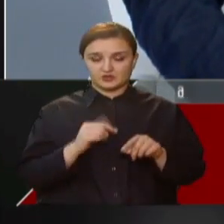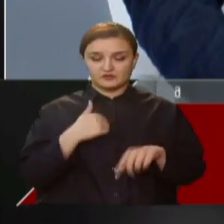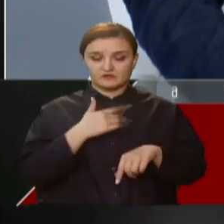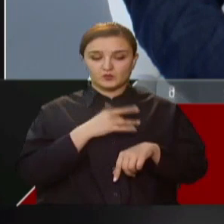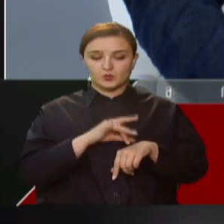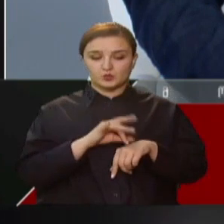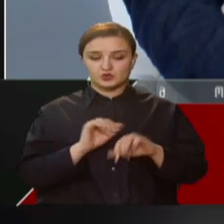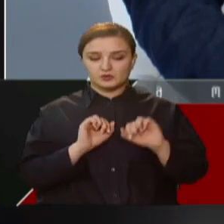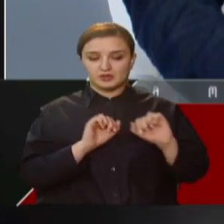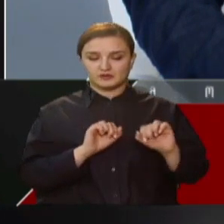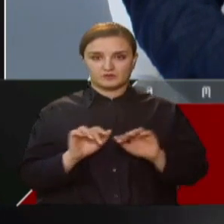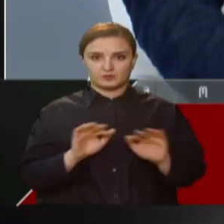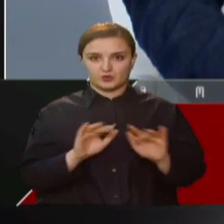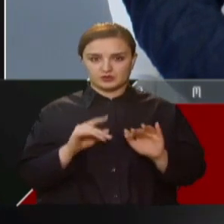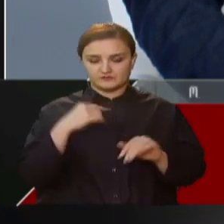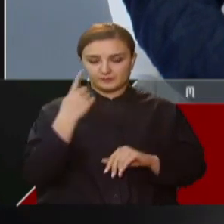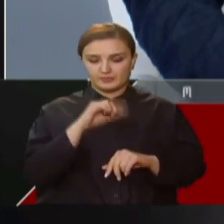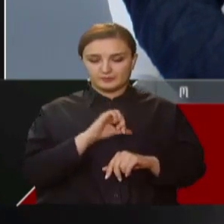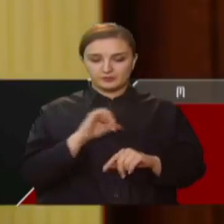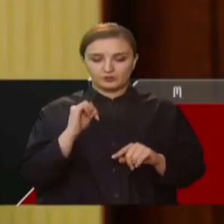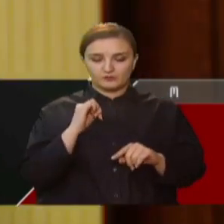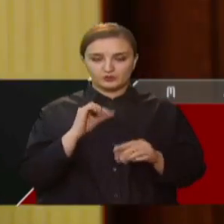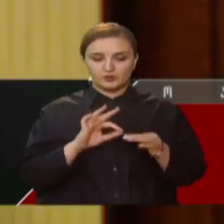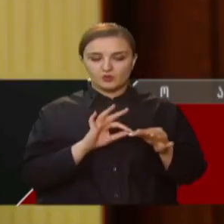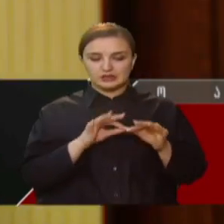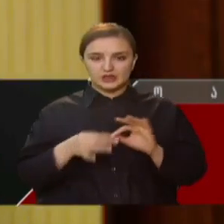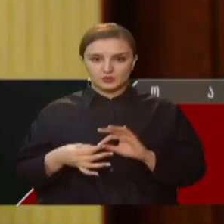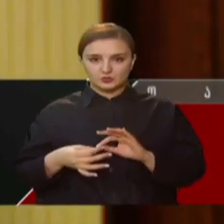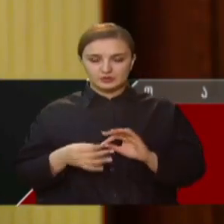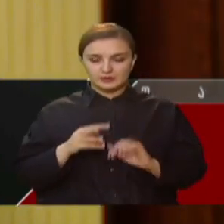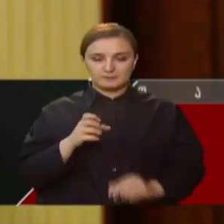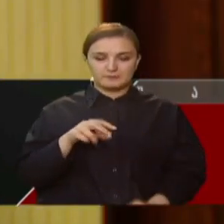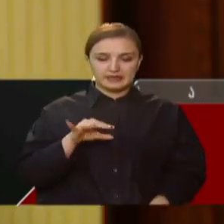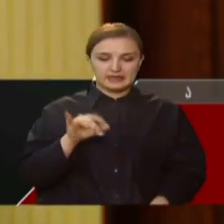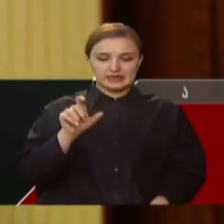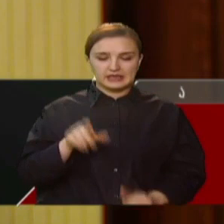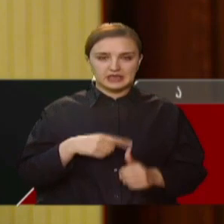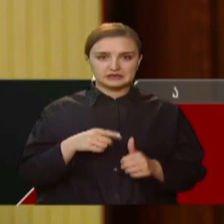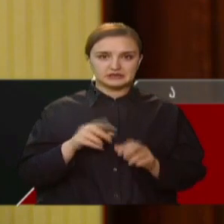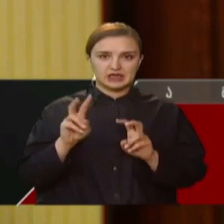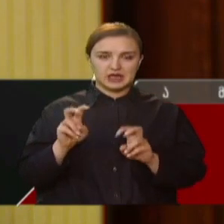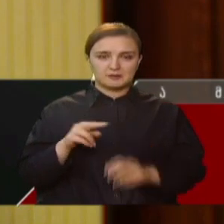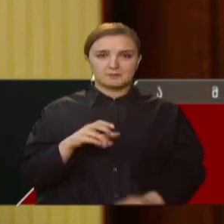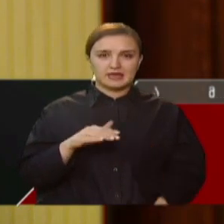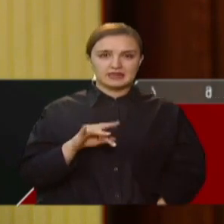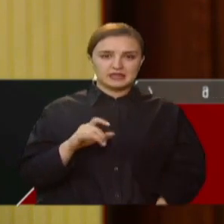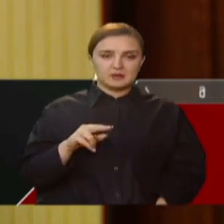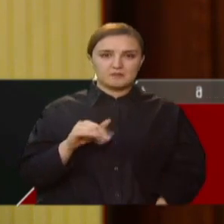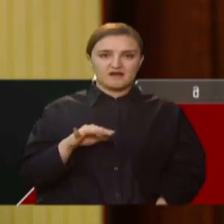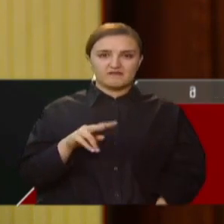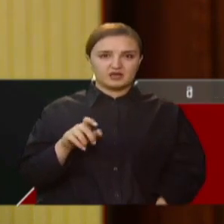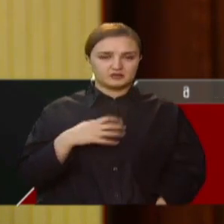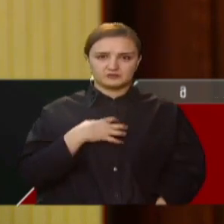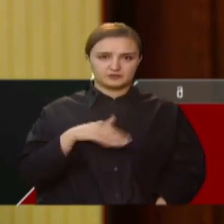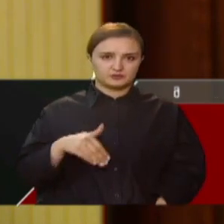გულშემატკივრობთ პროცეს პიროვნულად კონკრეტულად ნიკა მელია ერქმევა იმას თუ პეტრე თუ პავლე არ